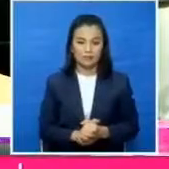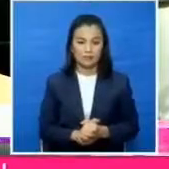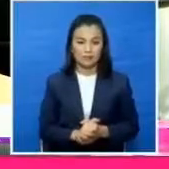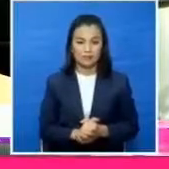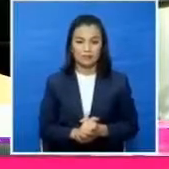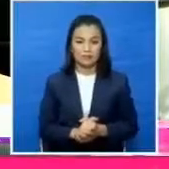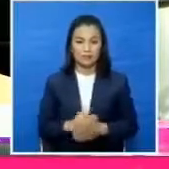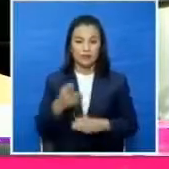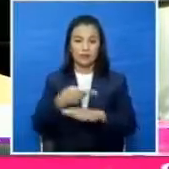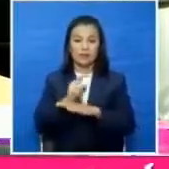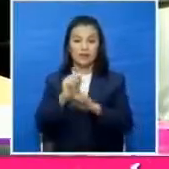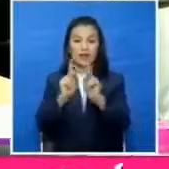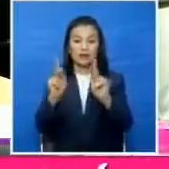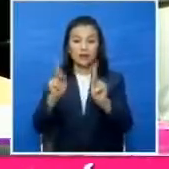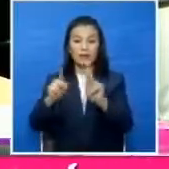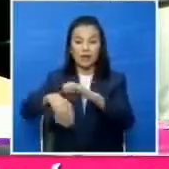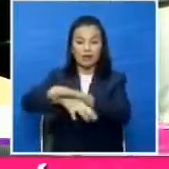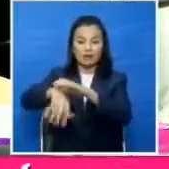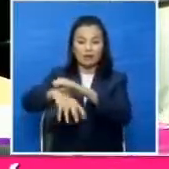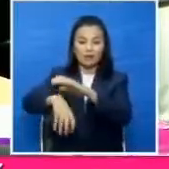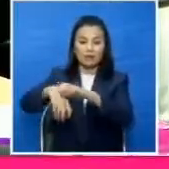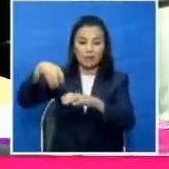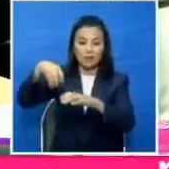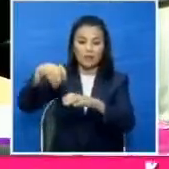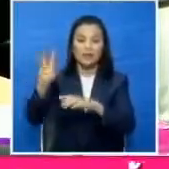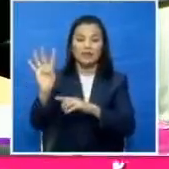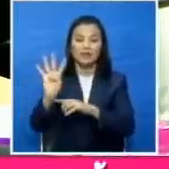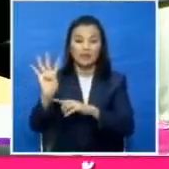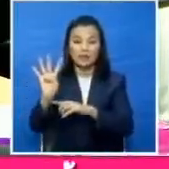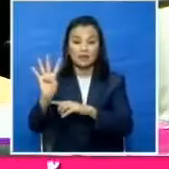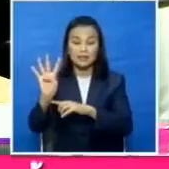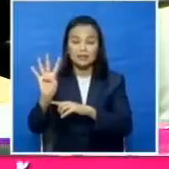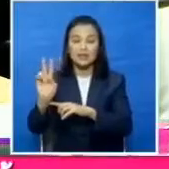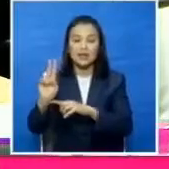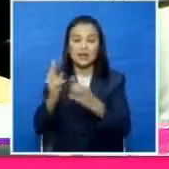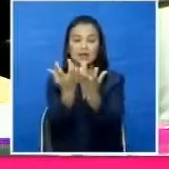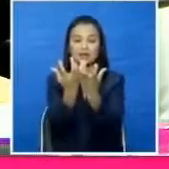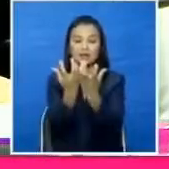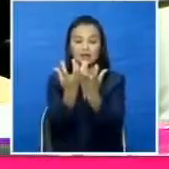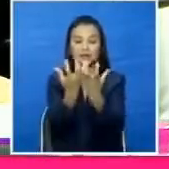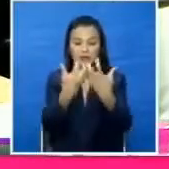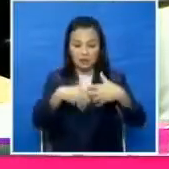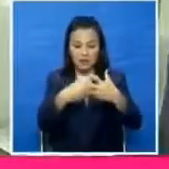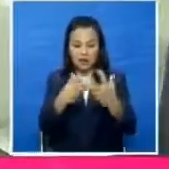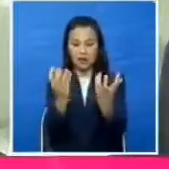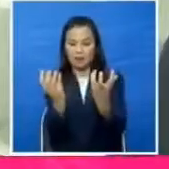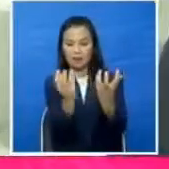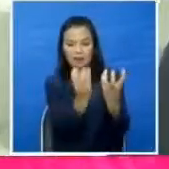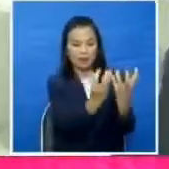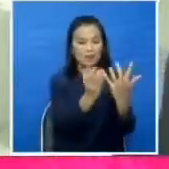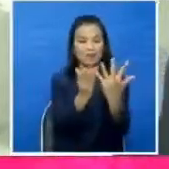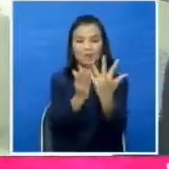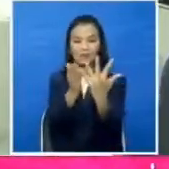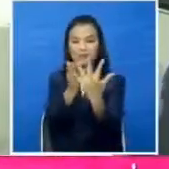ประธานกรรมการสุ่มจับลูกบอลลูกที่4ใช้กับเครื่องออกรางวัลหลักพัน